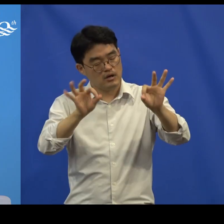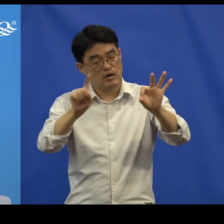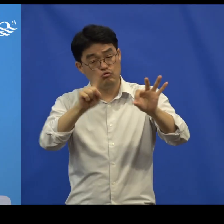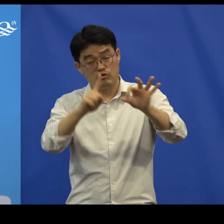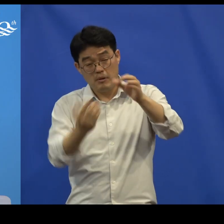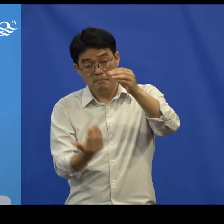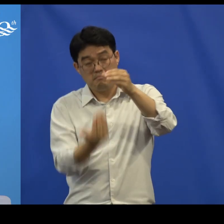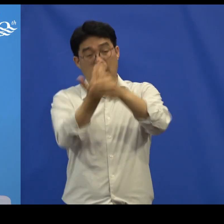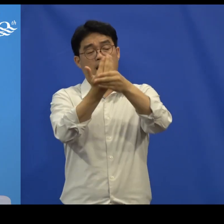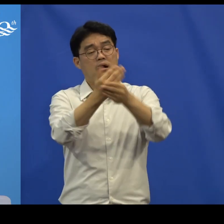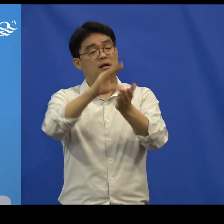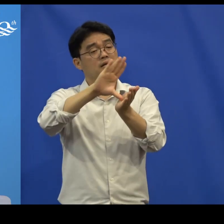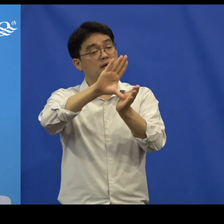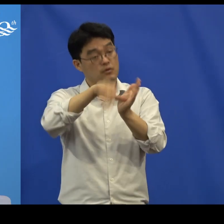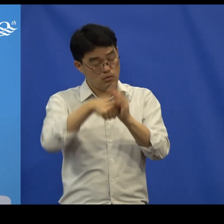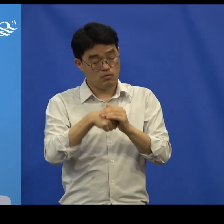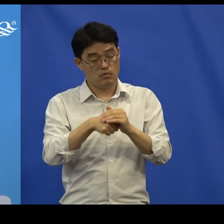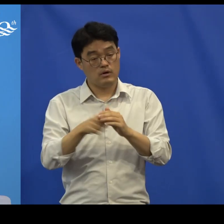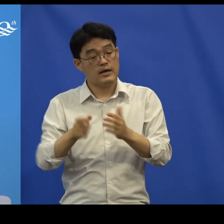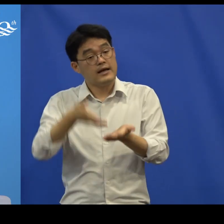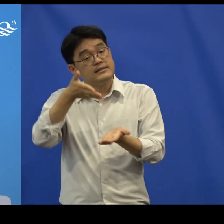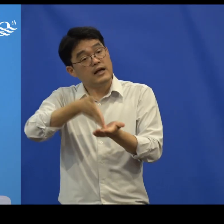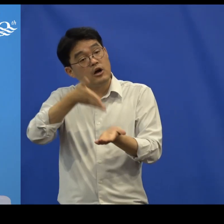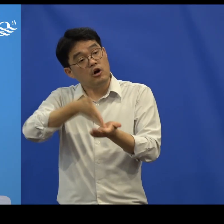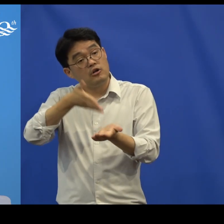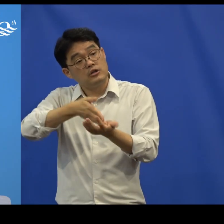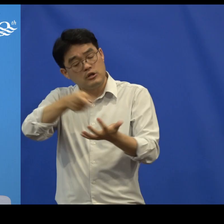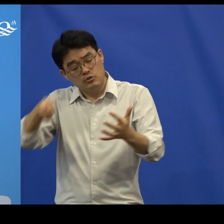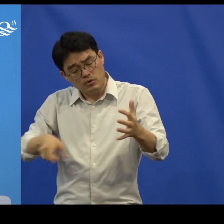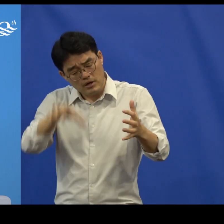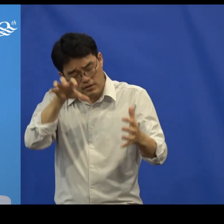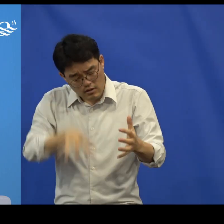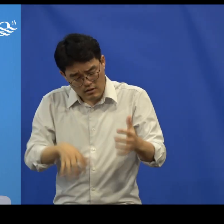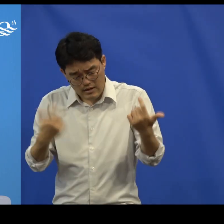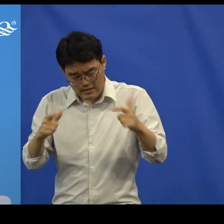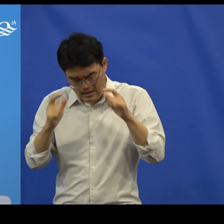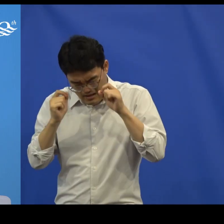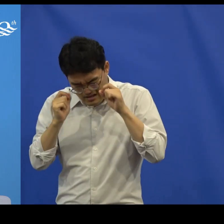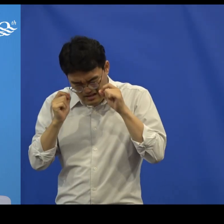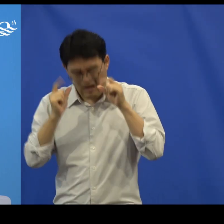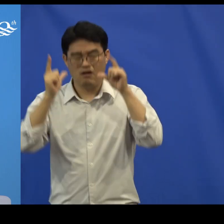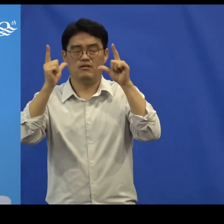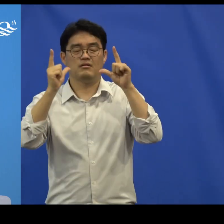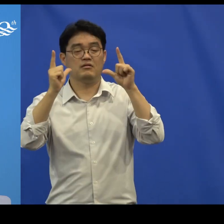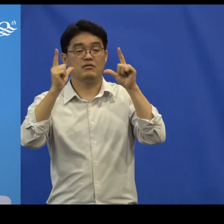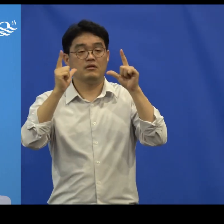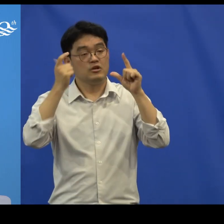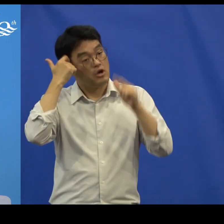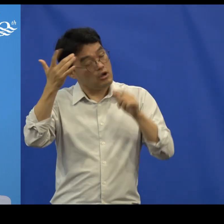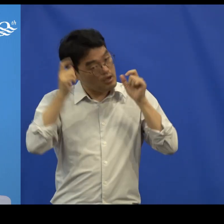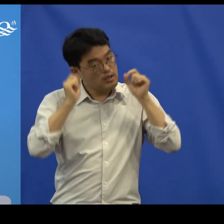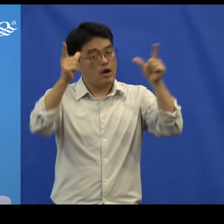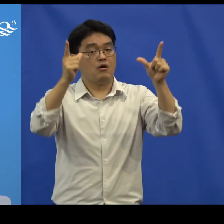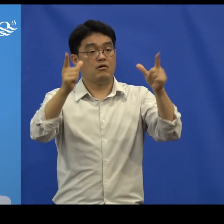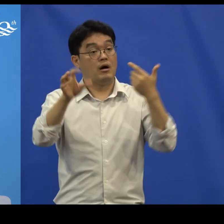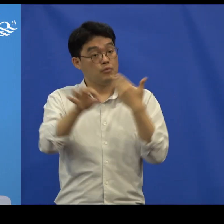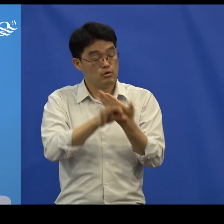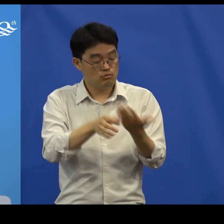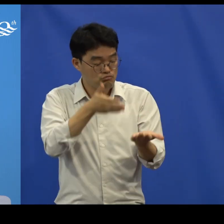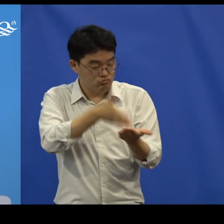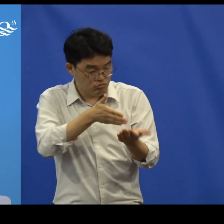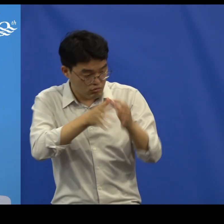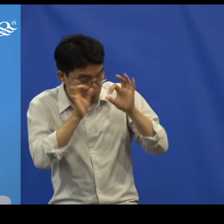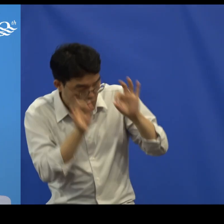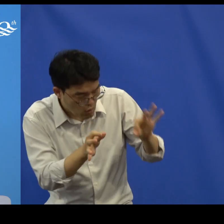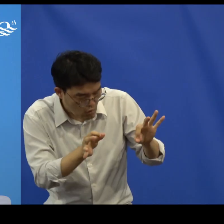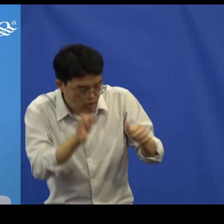그 사건만 보면 안 되고 그 사건들 속에서 계속 깨어있는, 영이 깨어있으면 뭐예요? 그 사건들을 통하여